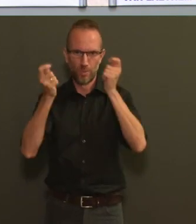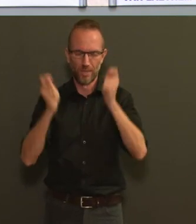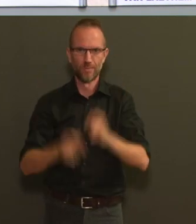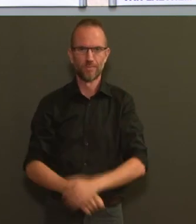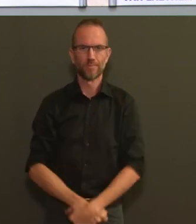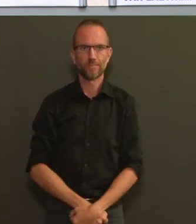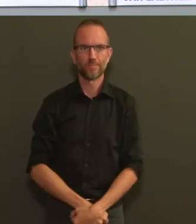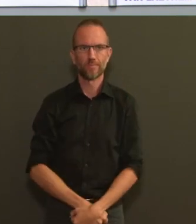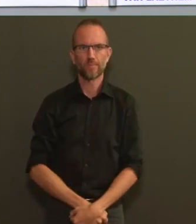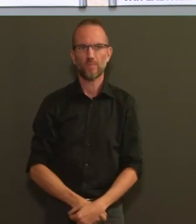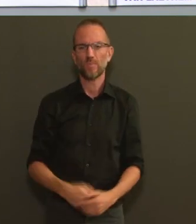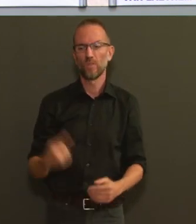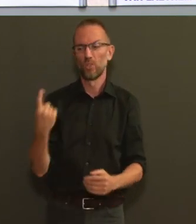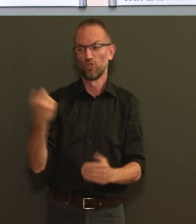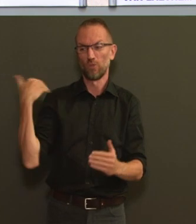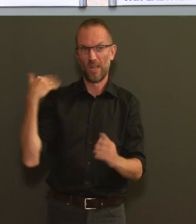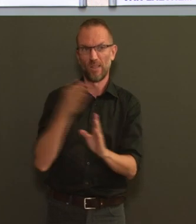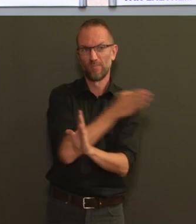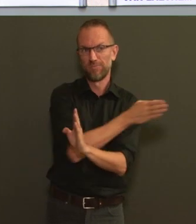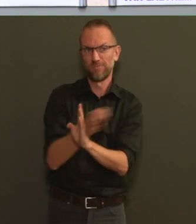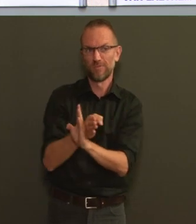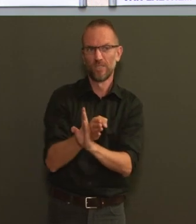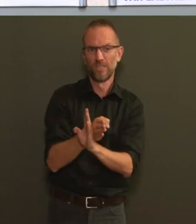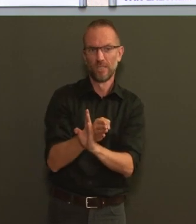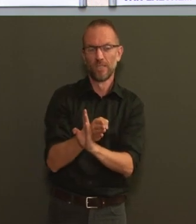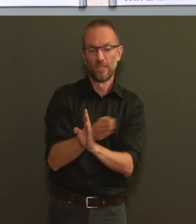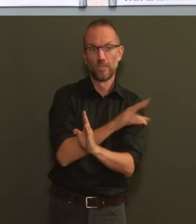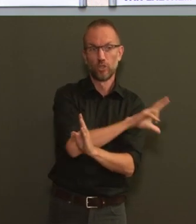7 derniers jours est actuellement de 126 admissions par jour.